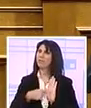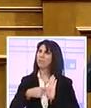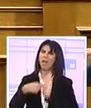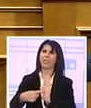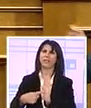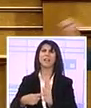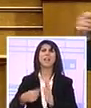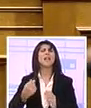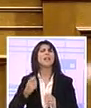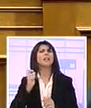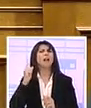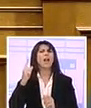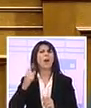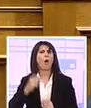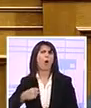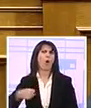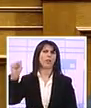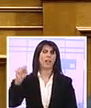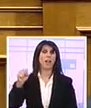όχι που είπε ένα νέο όχι,